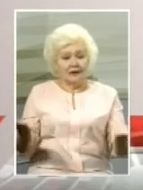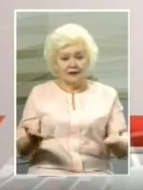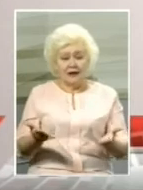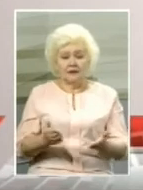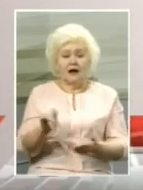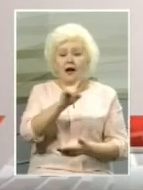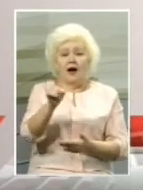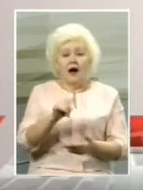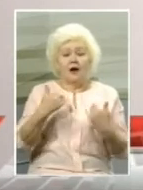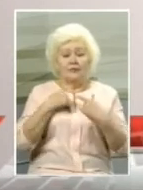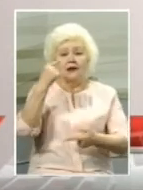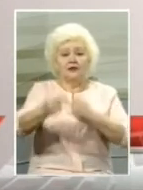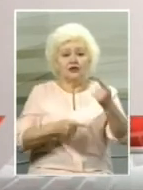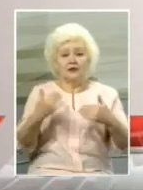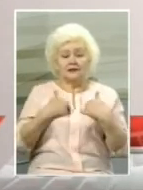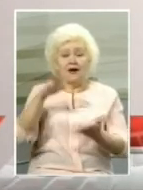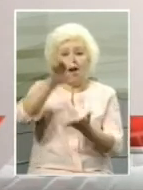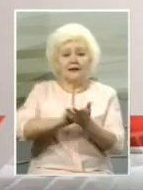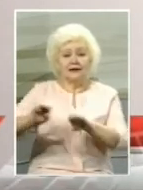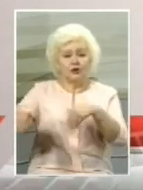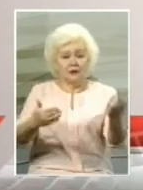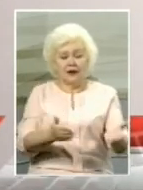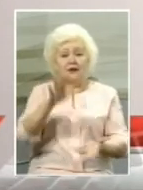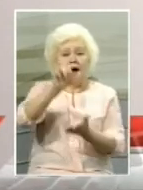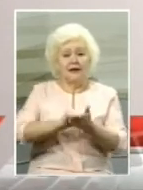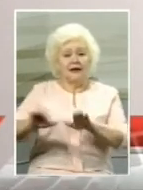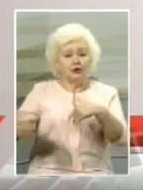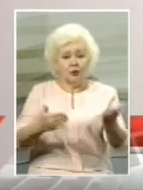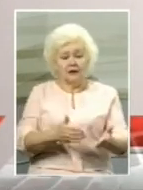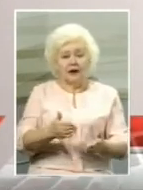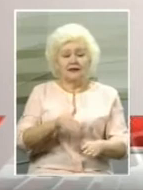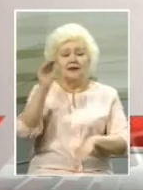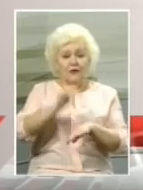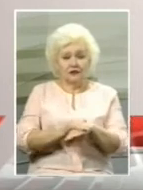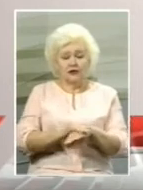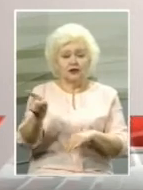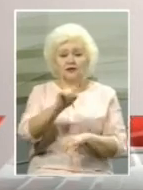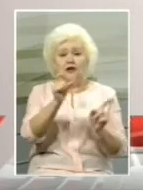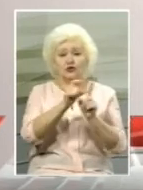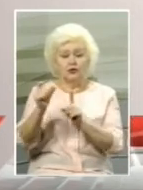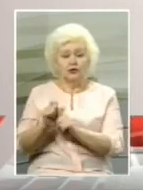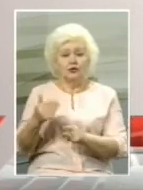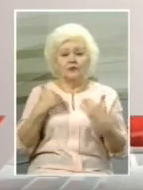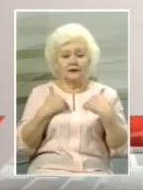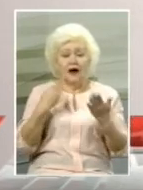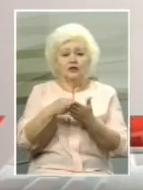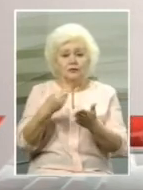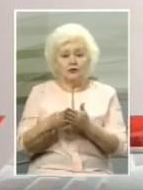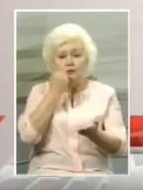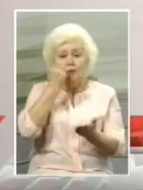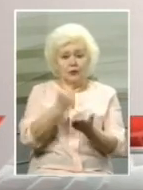прямого договора, а оплатили мы через нашего арендодателя. Арендодатель, ну, с их слов, не заплатил нашу сумму